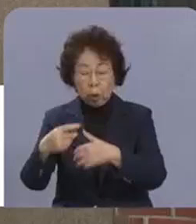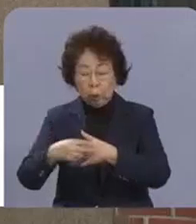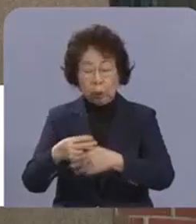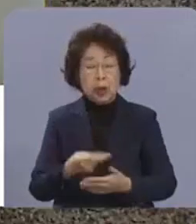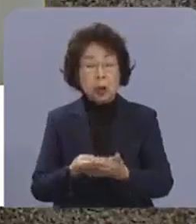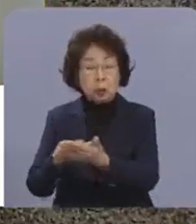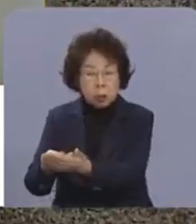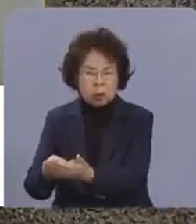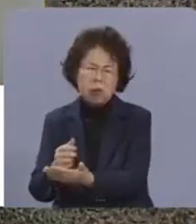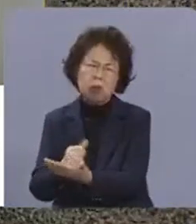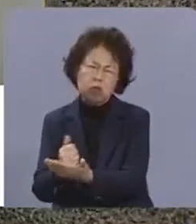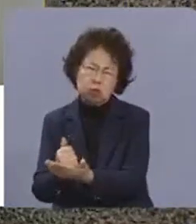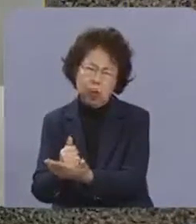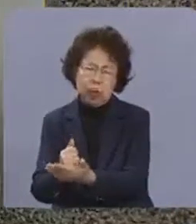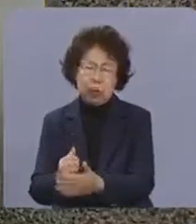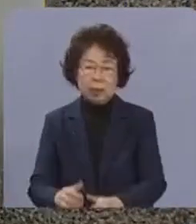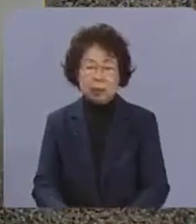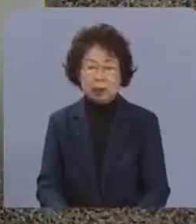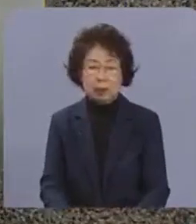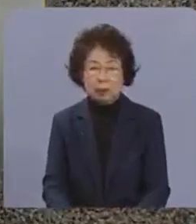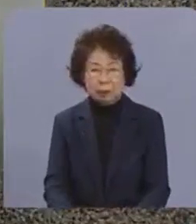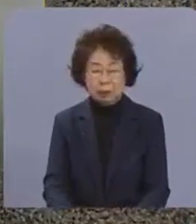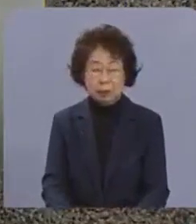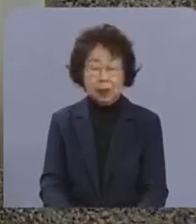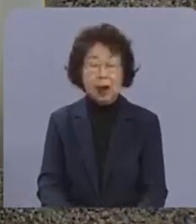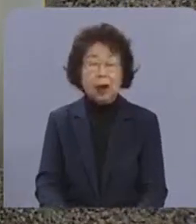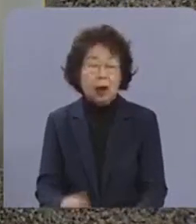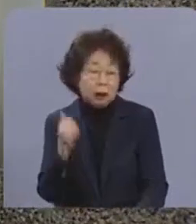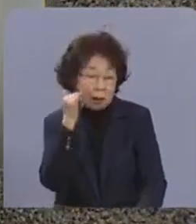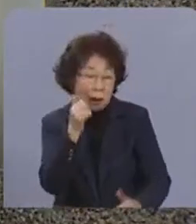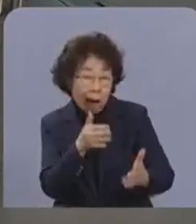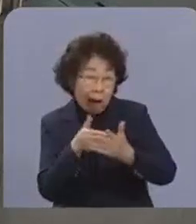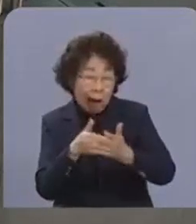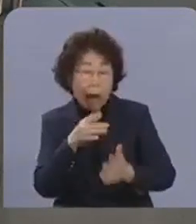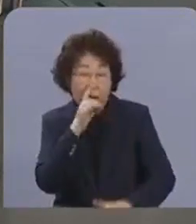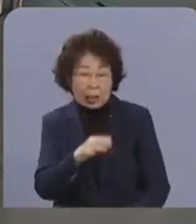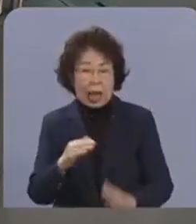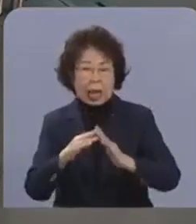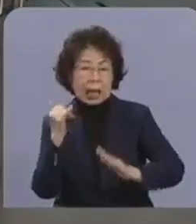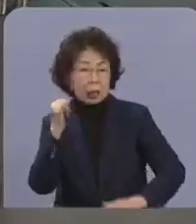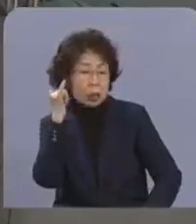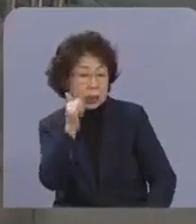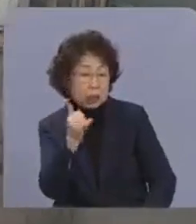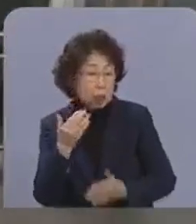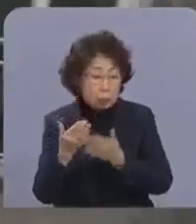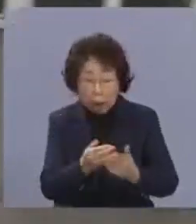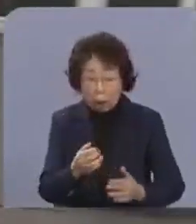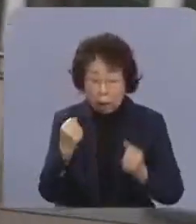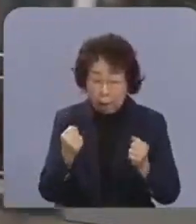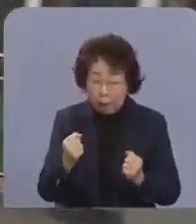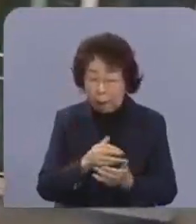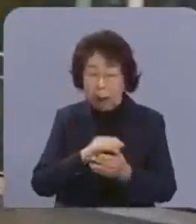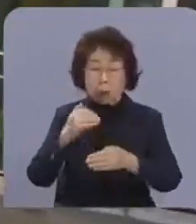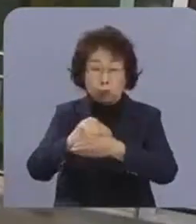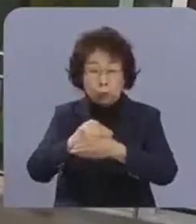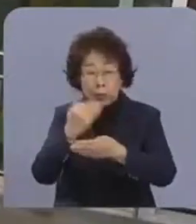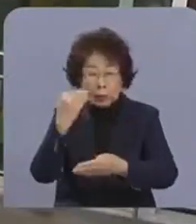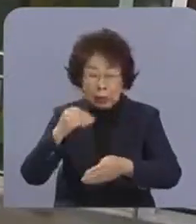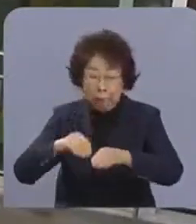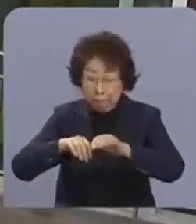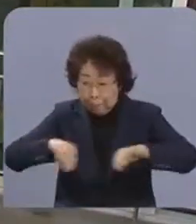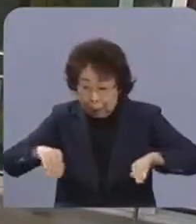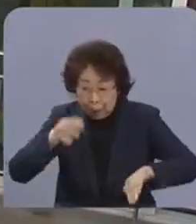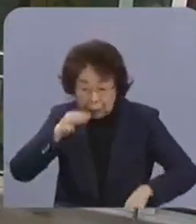옮겨졌지만 중입니다 소방당국은 연락이 끊어졌다는 가족 신고를 받고 출동해 문을 강로 열어